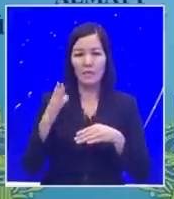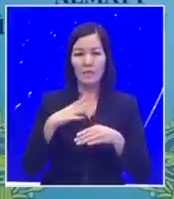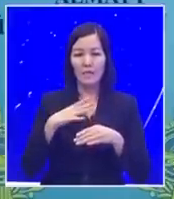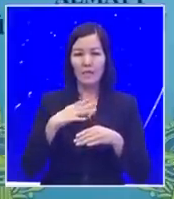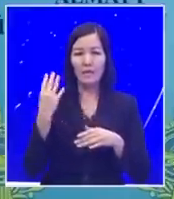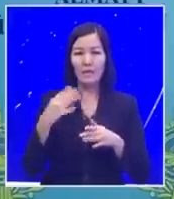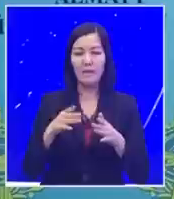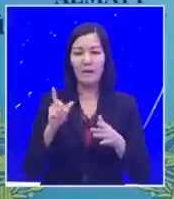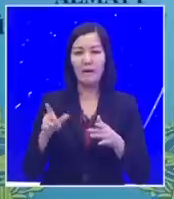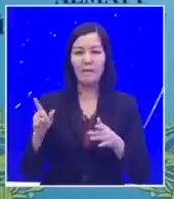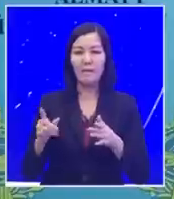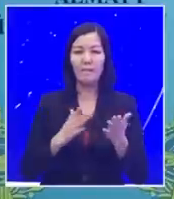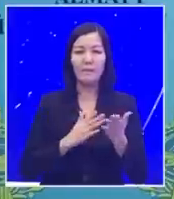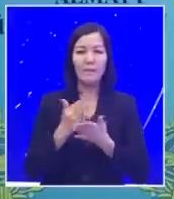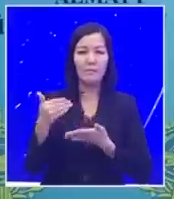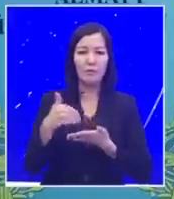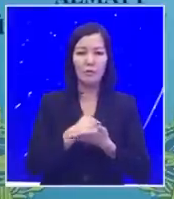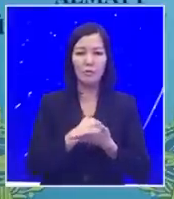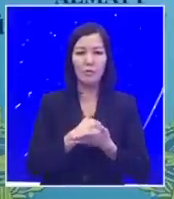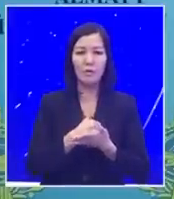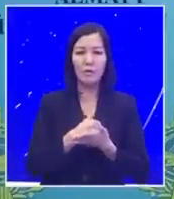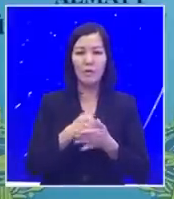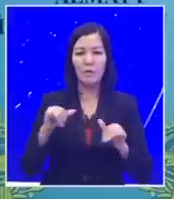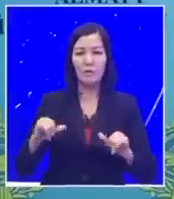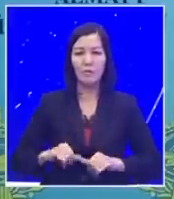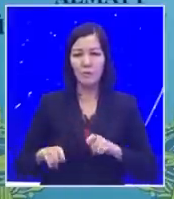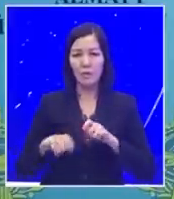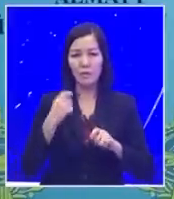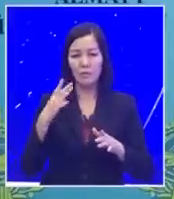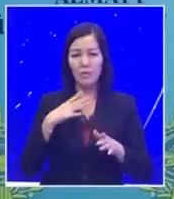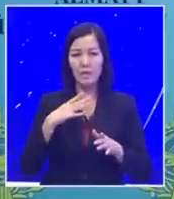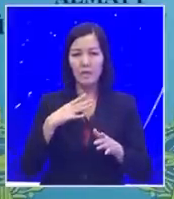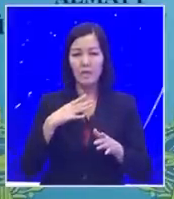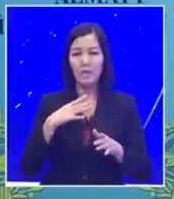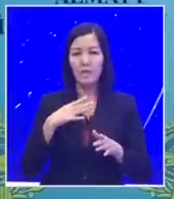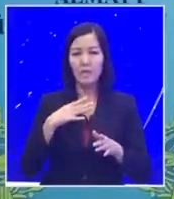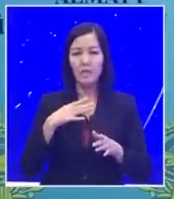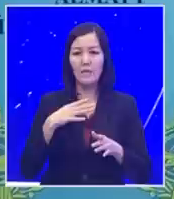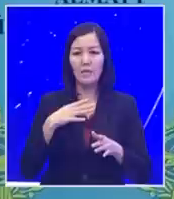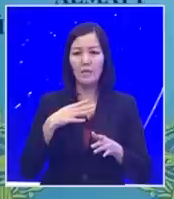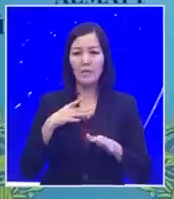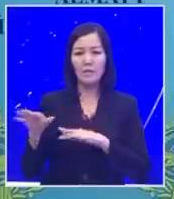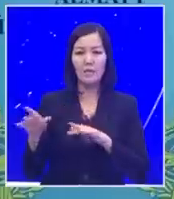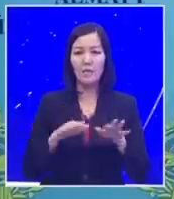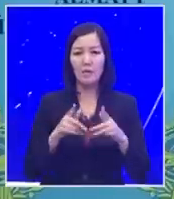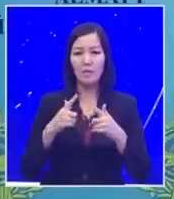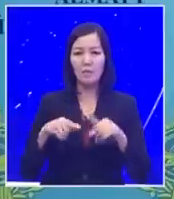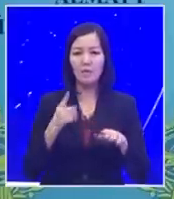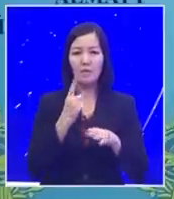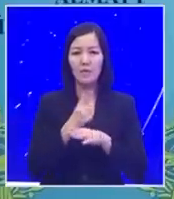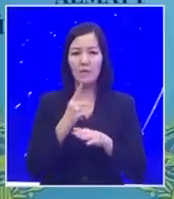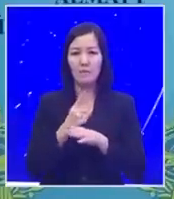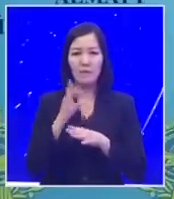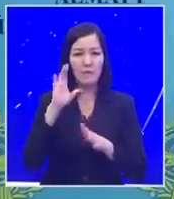ішінде 40 адам кіріп шығудың ерекше тәртібін бұзғаны үшін, ал екі азамат шара ұйымдастыруға салынған тыйымды бұзғаны